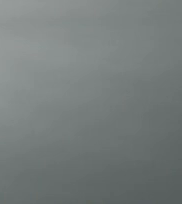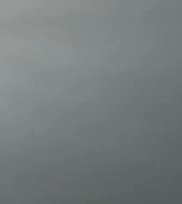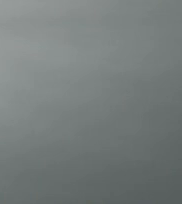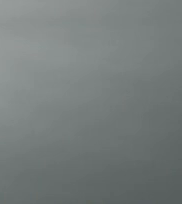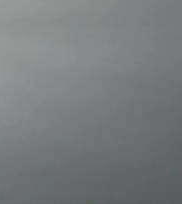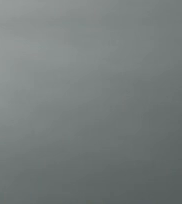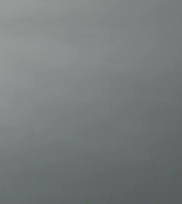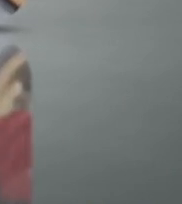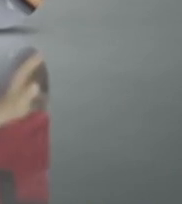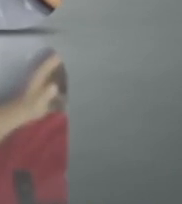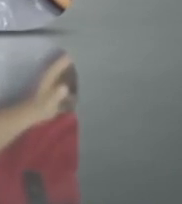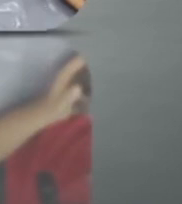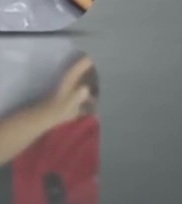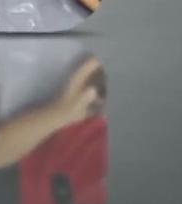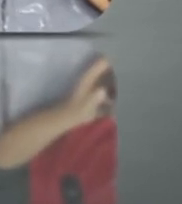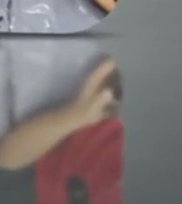hai hai